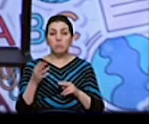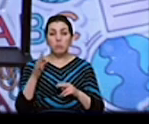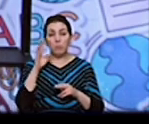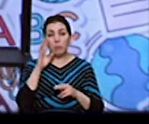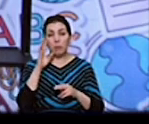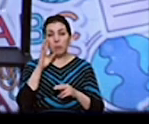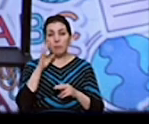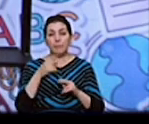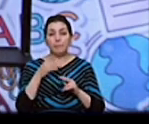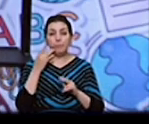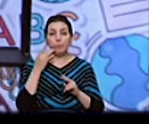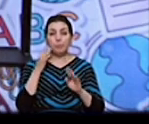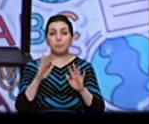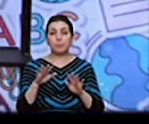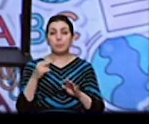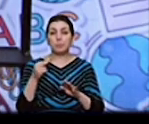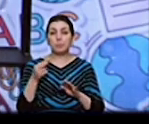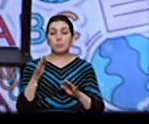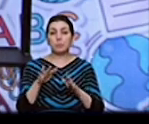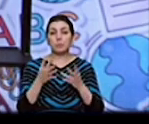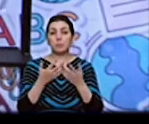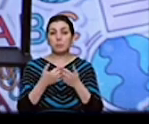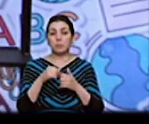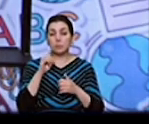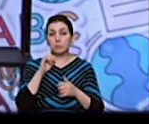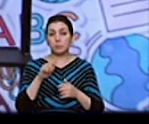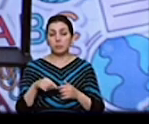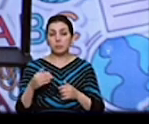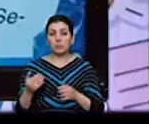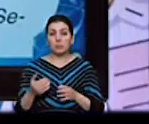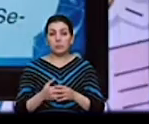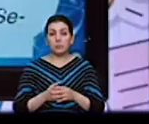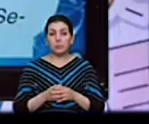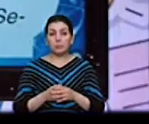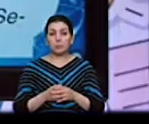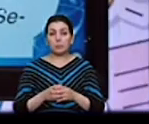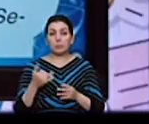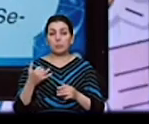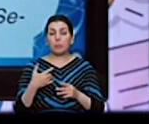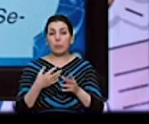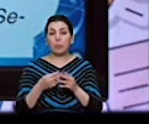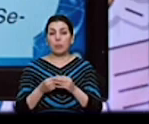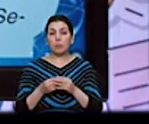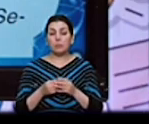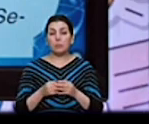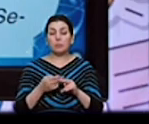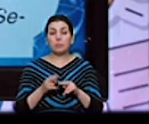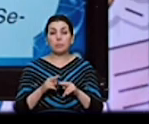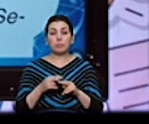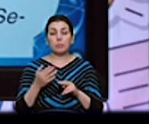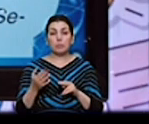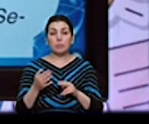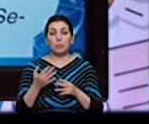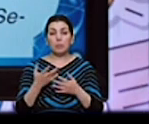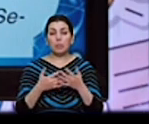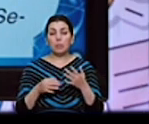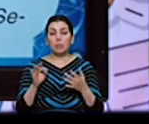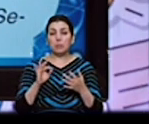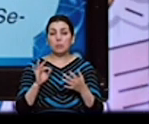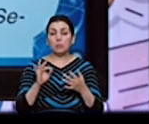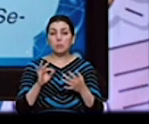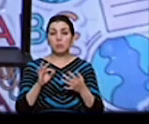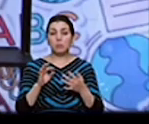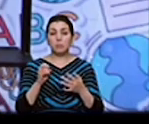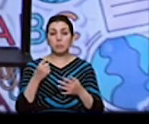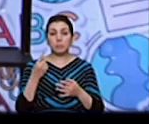u bolamiz faqat 20 gacha sanashni bilar ekan. Keling, hozir men sizlarga ushbu matn